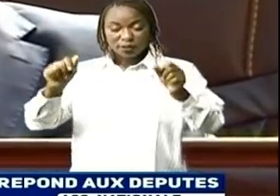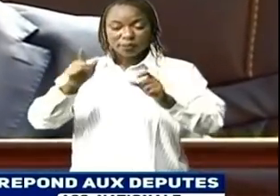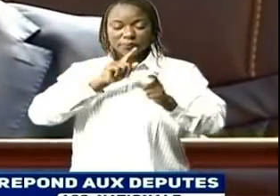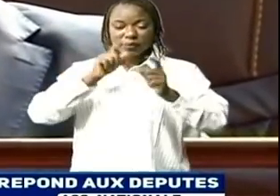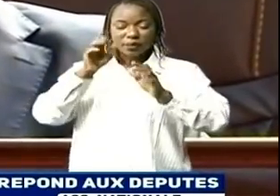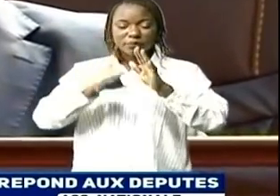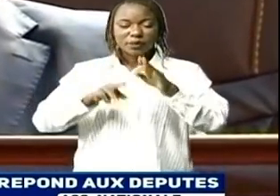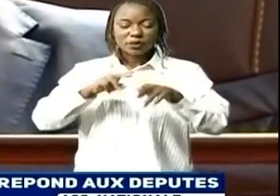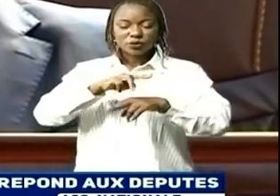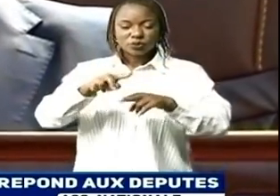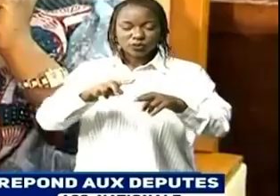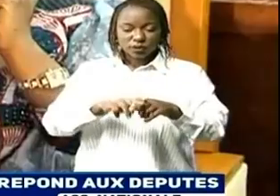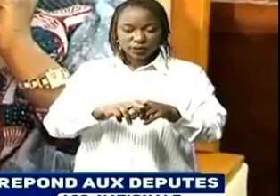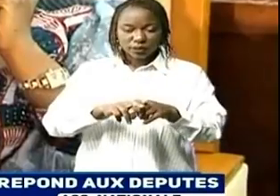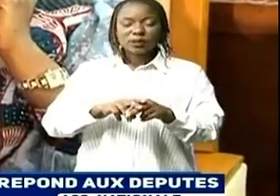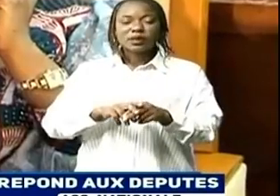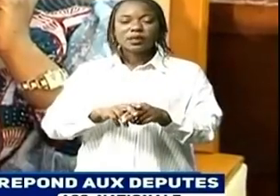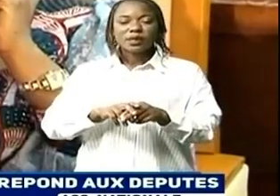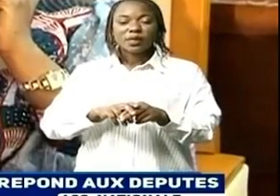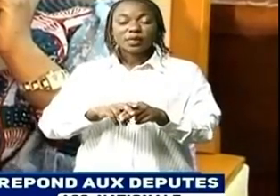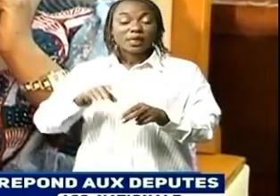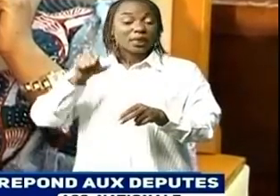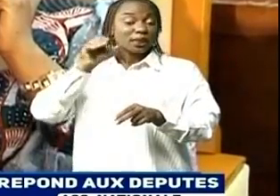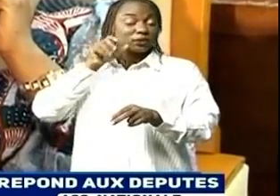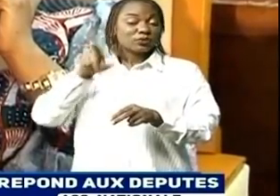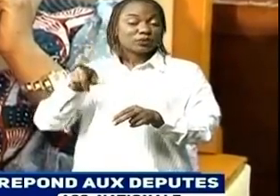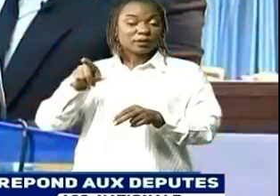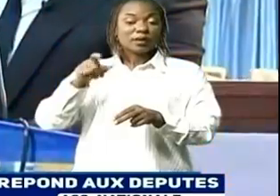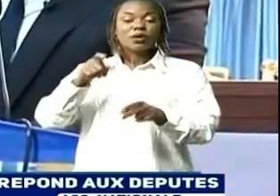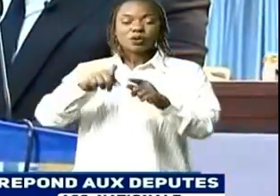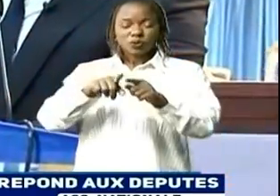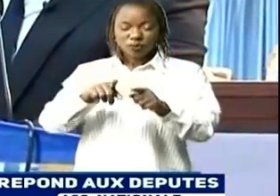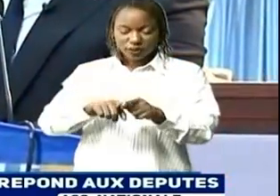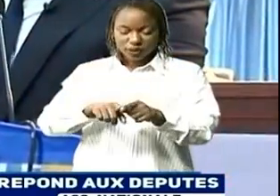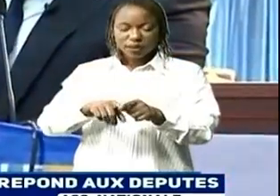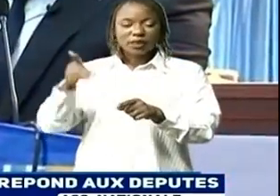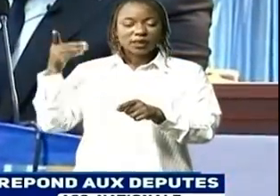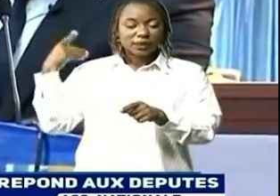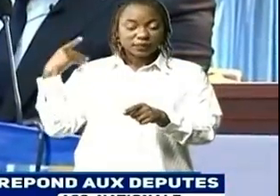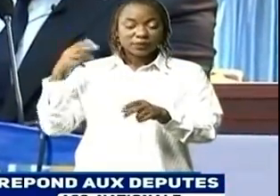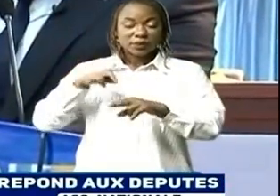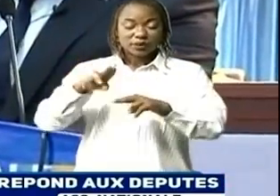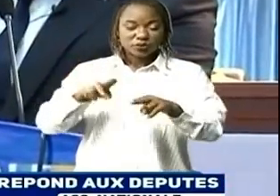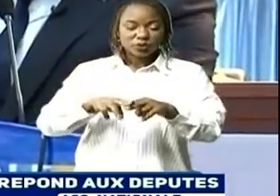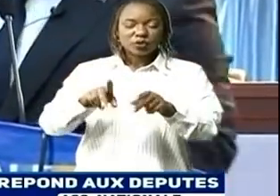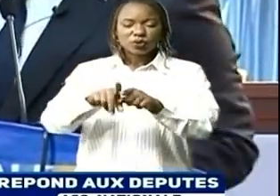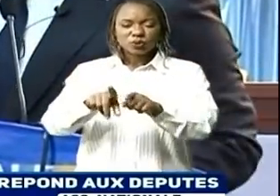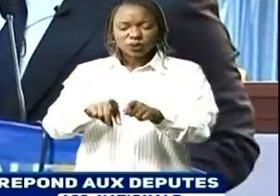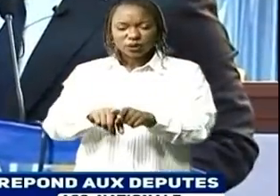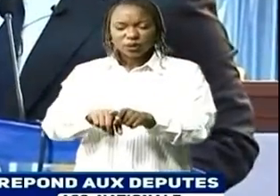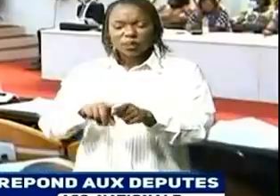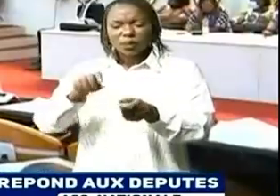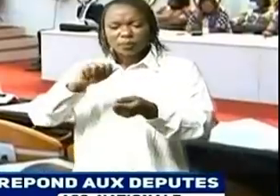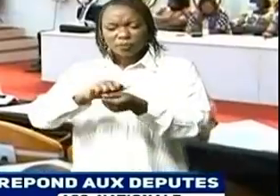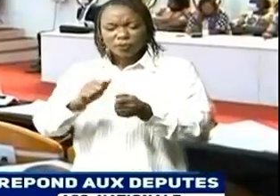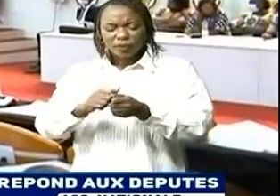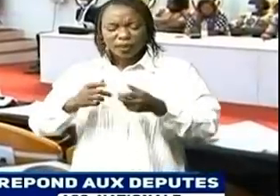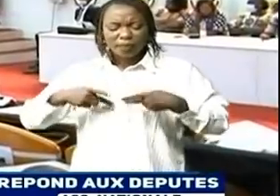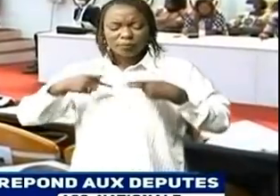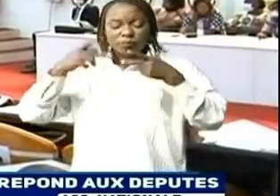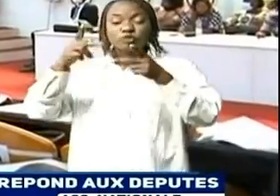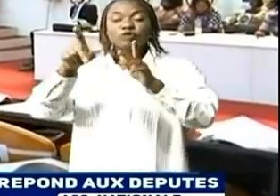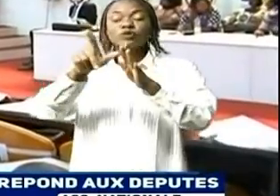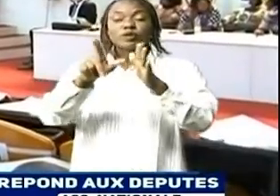nationale, Christophe Mbosoko Diampanga, le député national Délice Sanga, porte-parole et l'un des co-auteurs de la proposition de